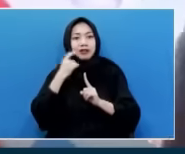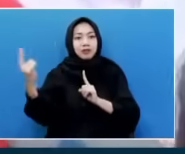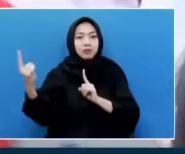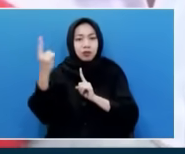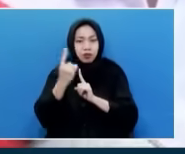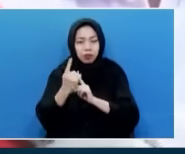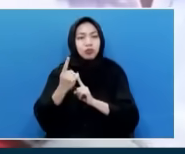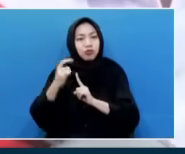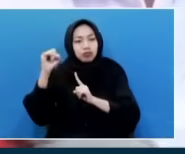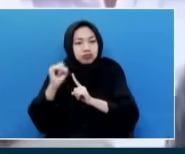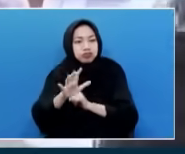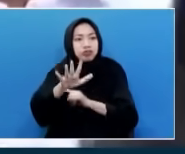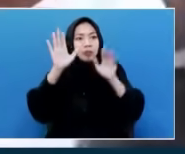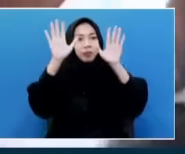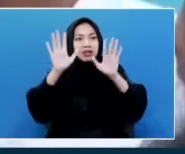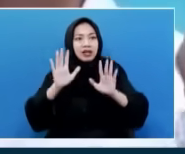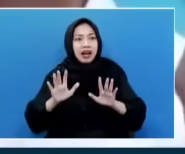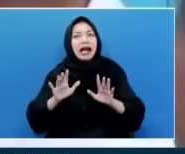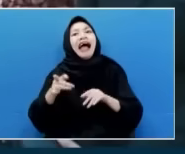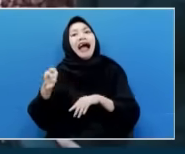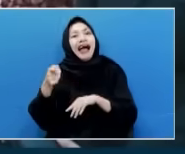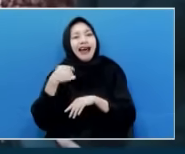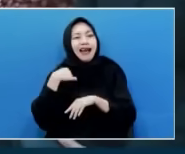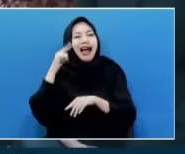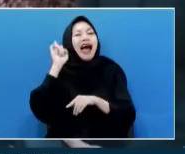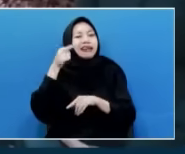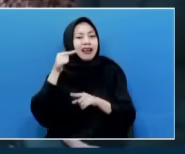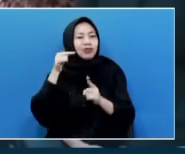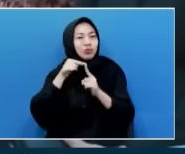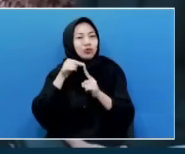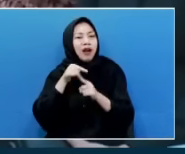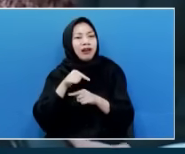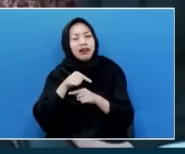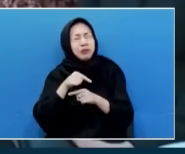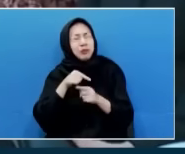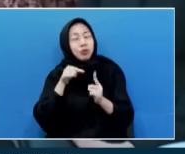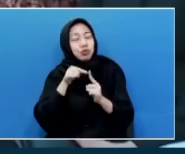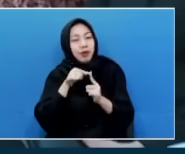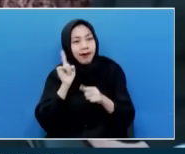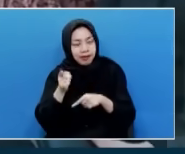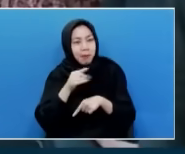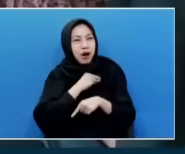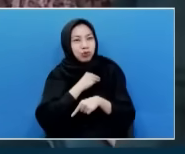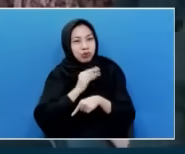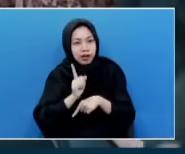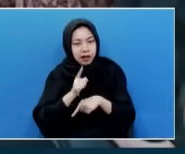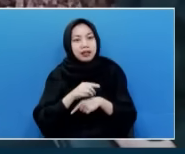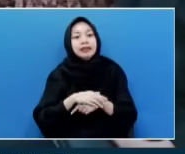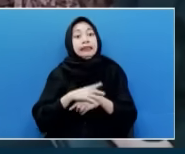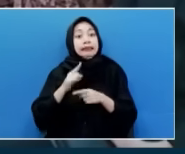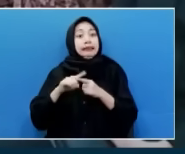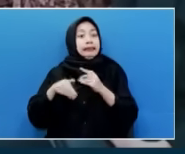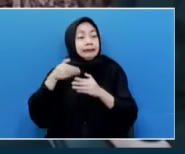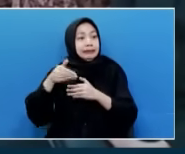itu kan Arya ada sesuatu kalau ibu yang jelas hingga kini Jokowi dan keluarga tak pernah lagi